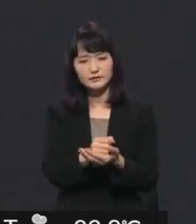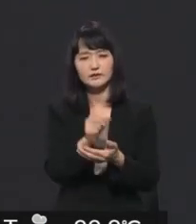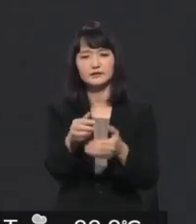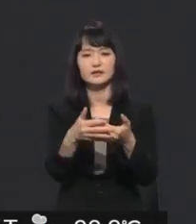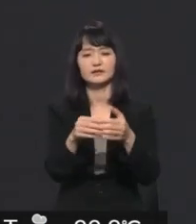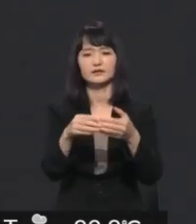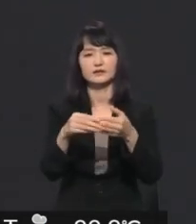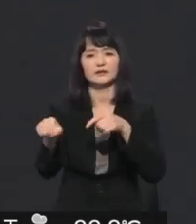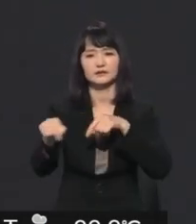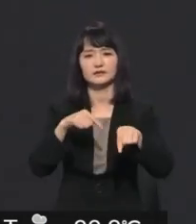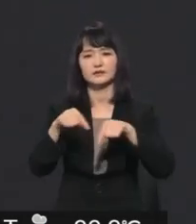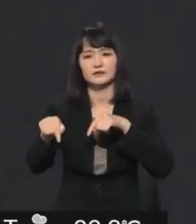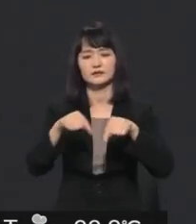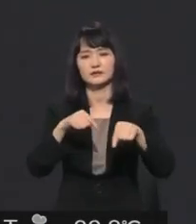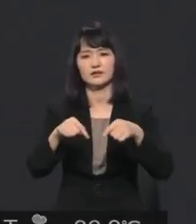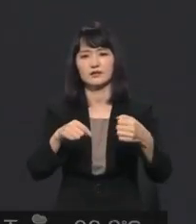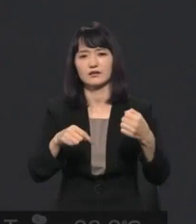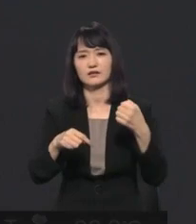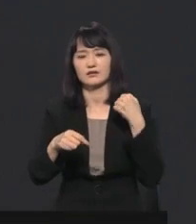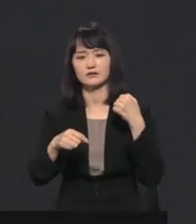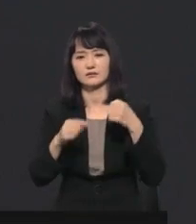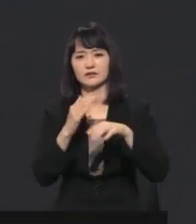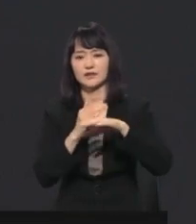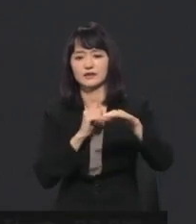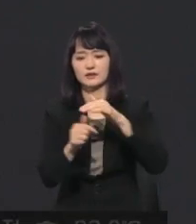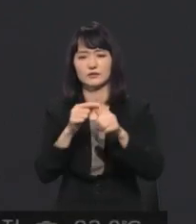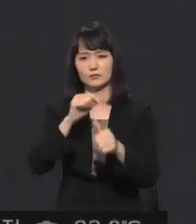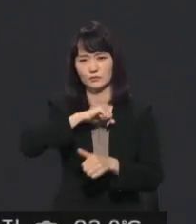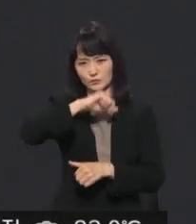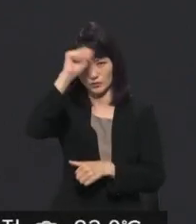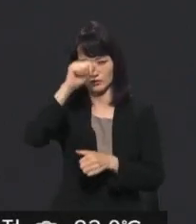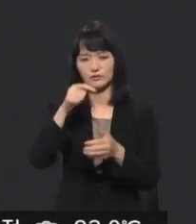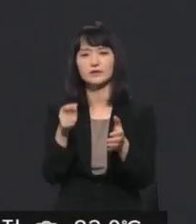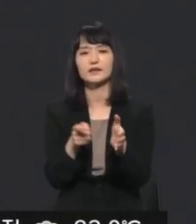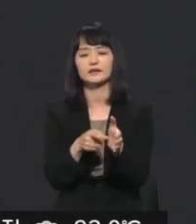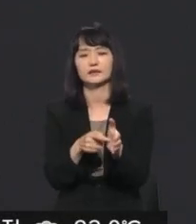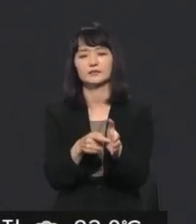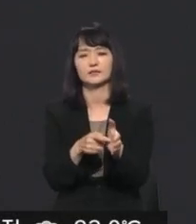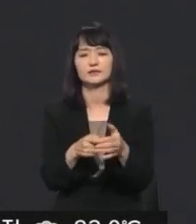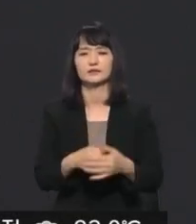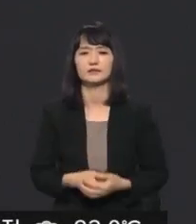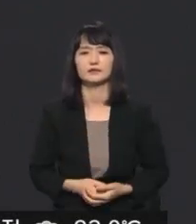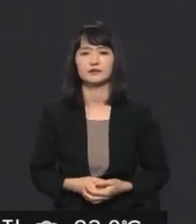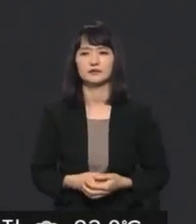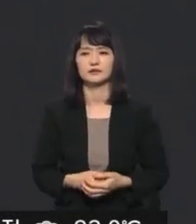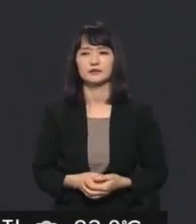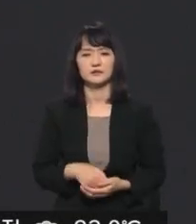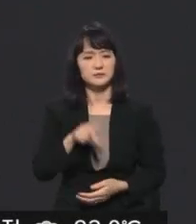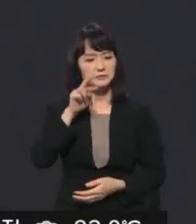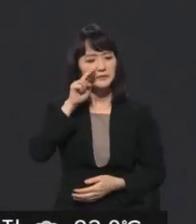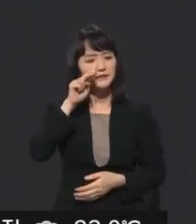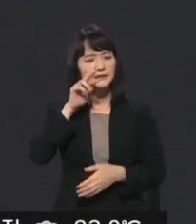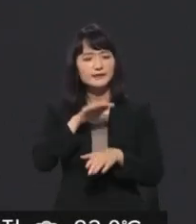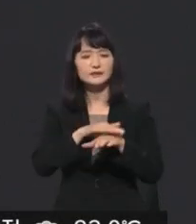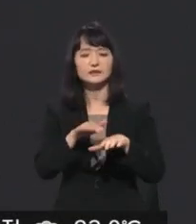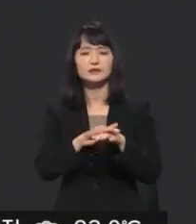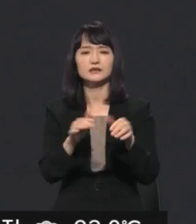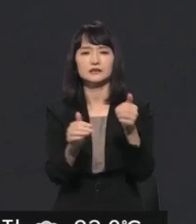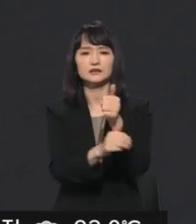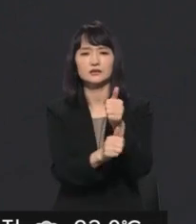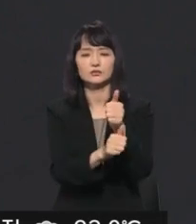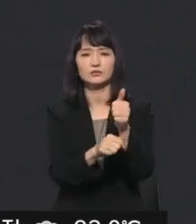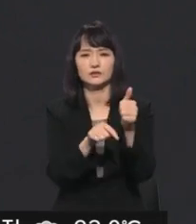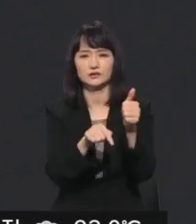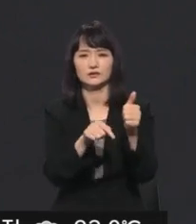대표로 만드는 것이 그 선물하고 봅니다 지금 뭐 비상대책위원회 라는게 비상 상황 이기